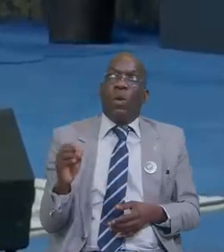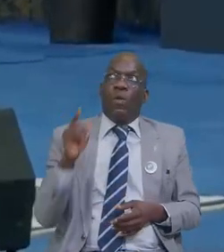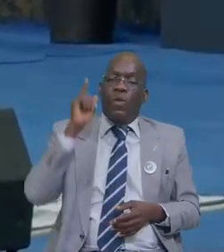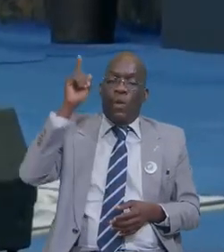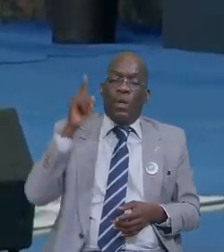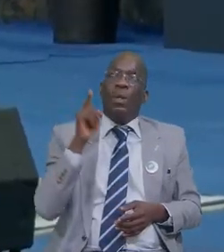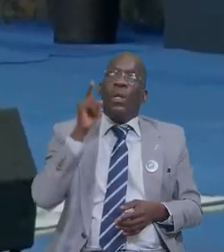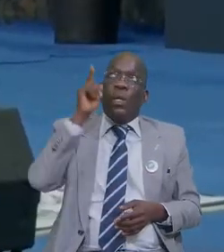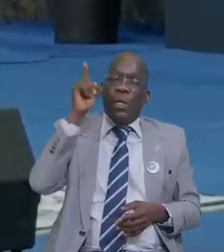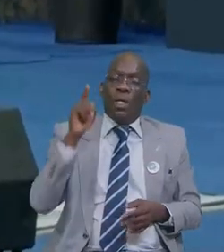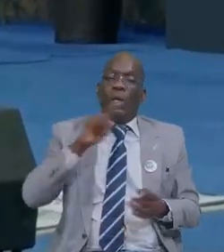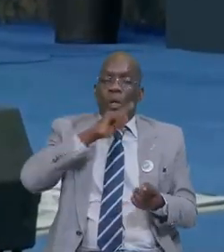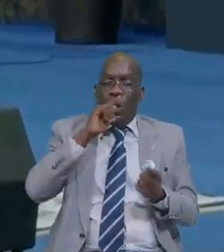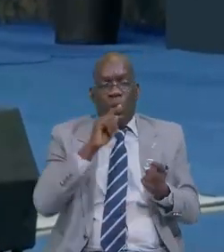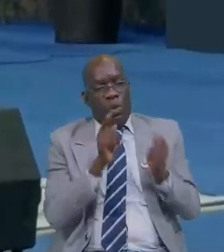lui.